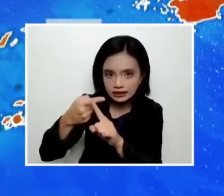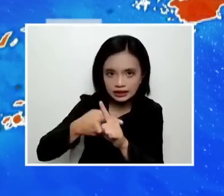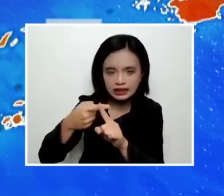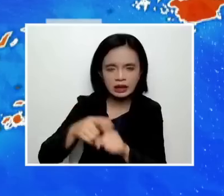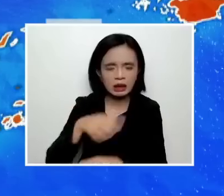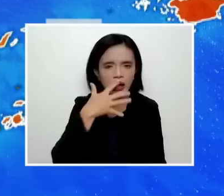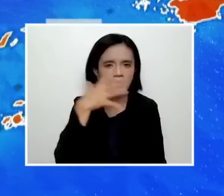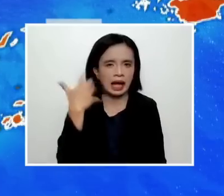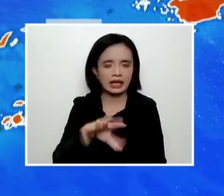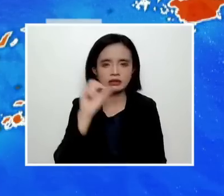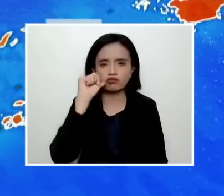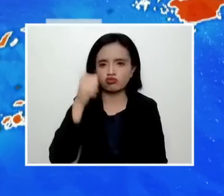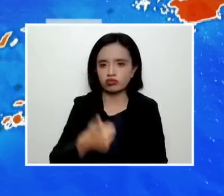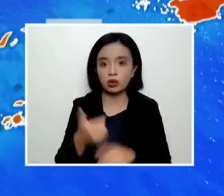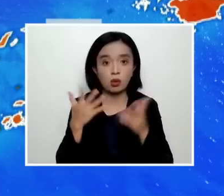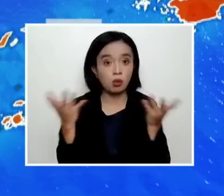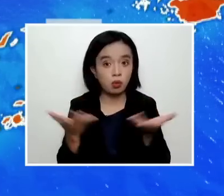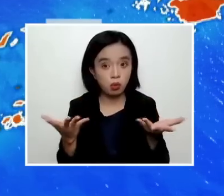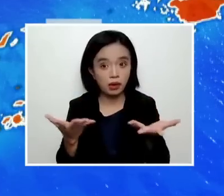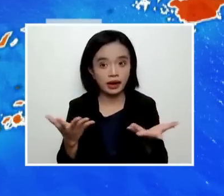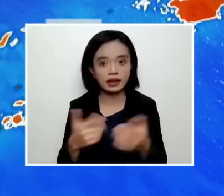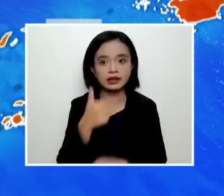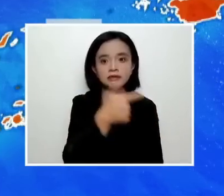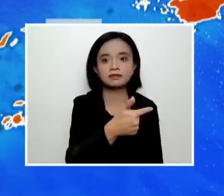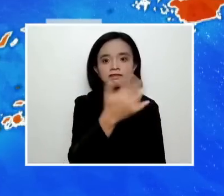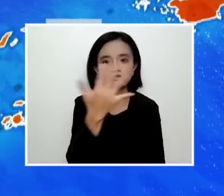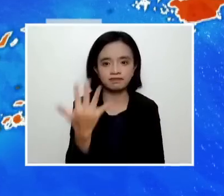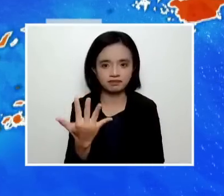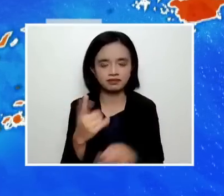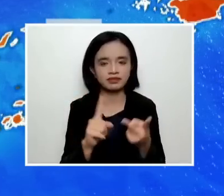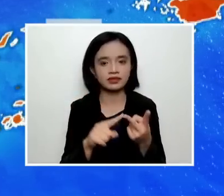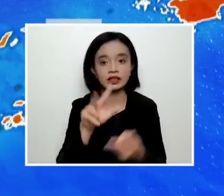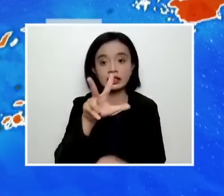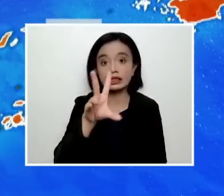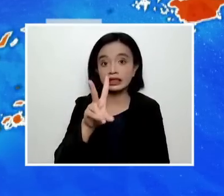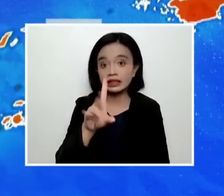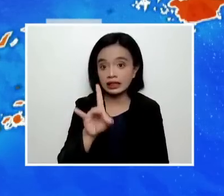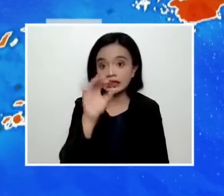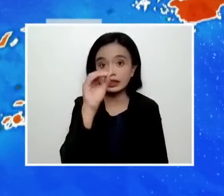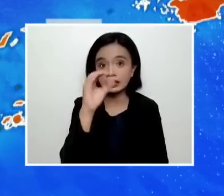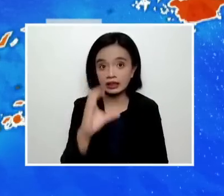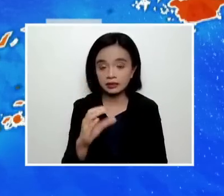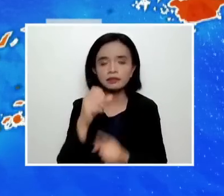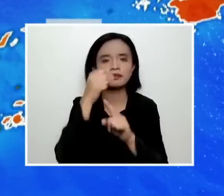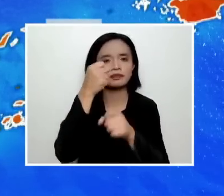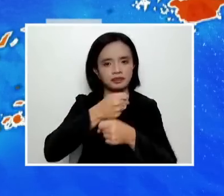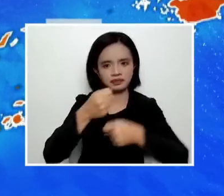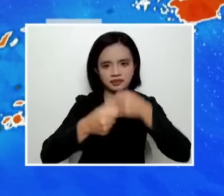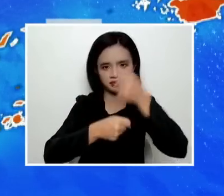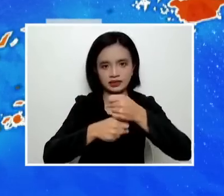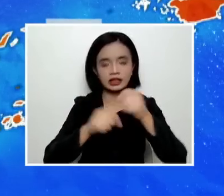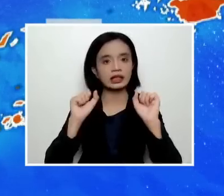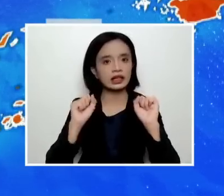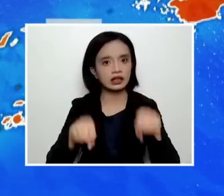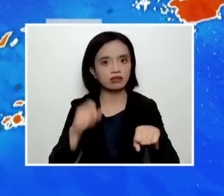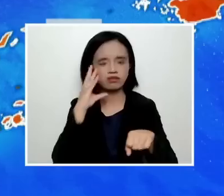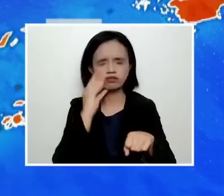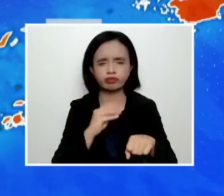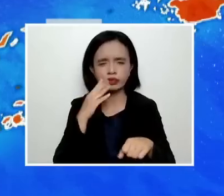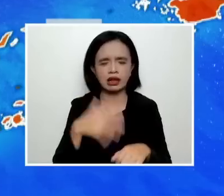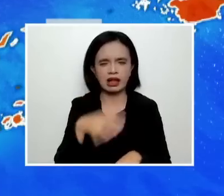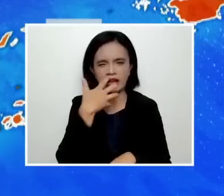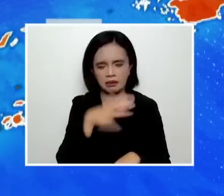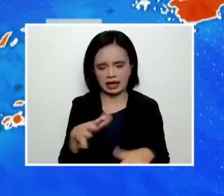index bukas dito po sa may General Santos City at 38 degrees Celsius sa Cotabato City. Yan po yung mararamdamang init ng katawan at